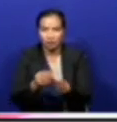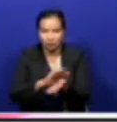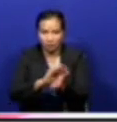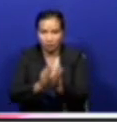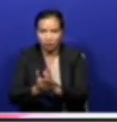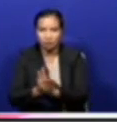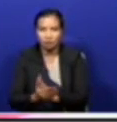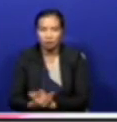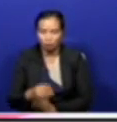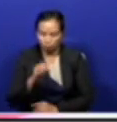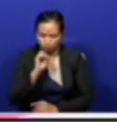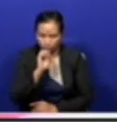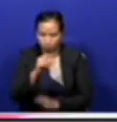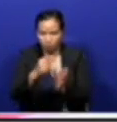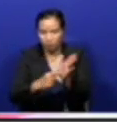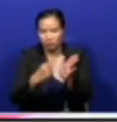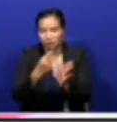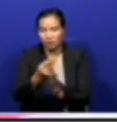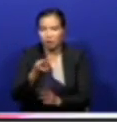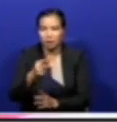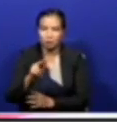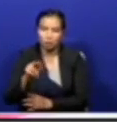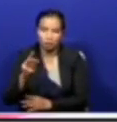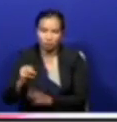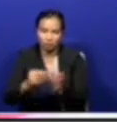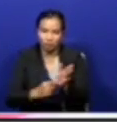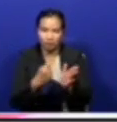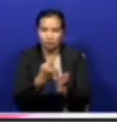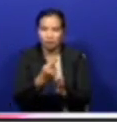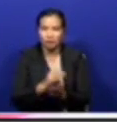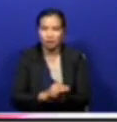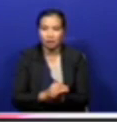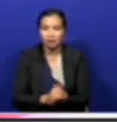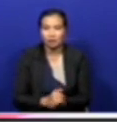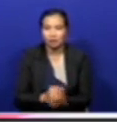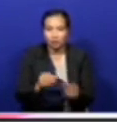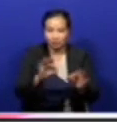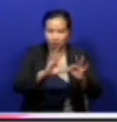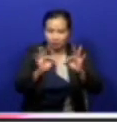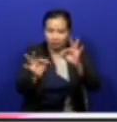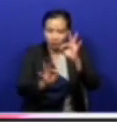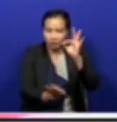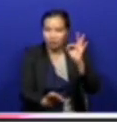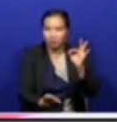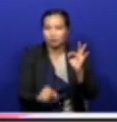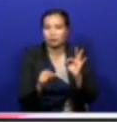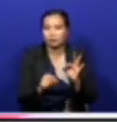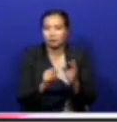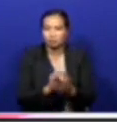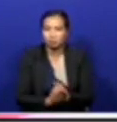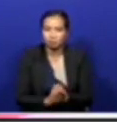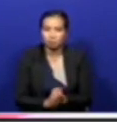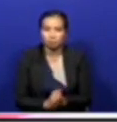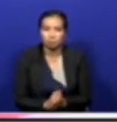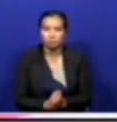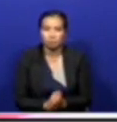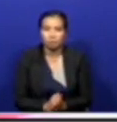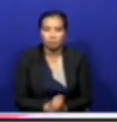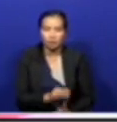าแต่ต้นใช่ไหมครับเพราะฉะนั้นการตีความในวรรคนี้นั่นมันหมายว่าร่างที่สมาชิกเสนอโดยปกตินี่